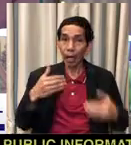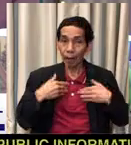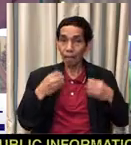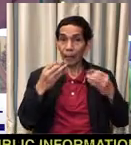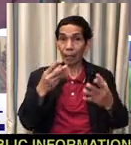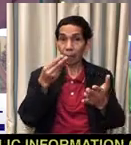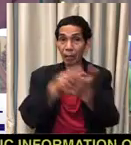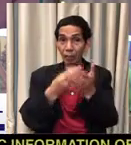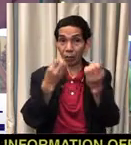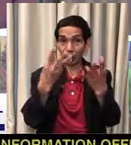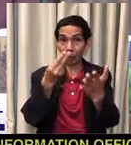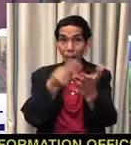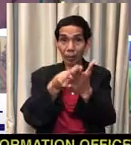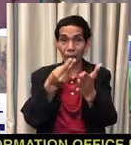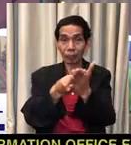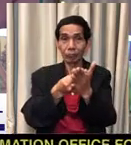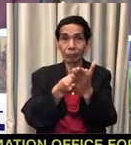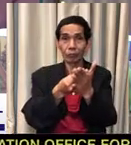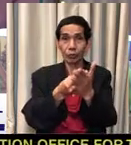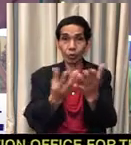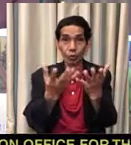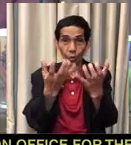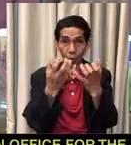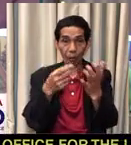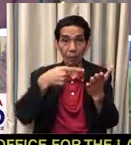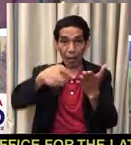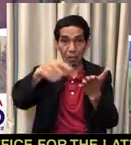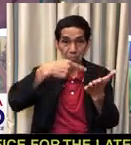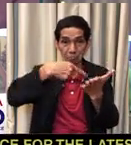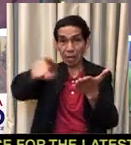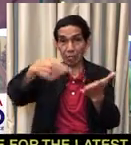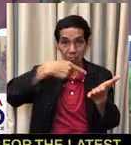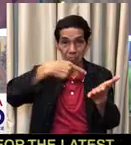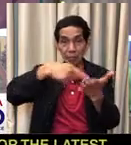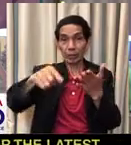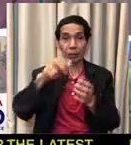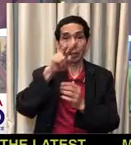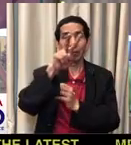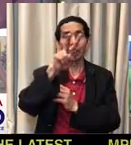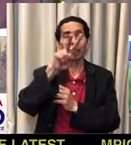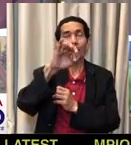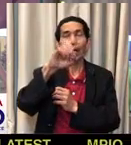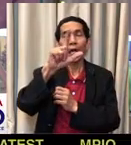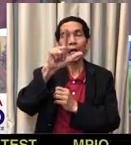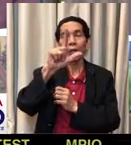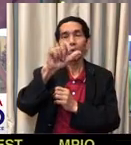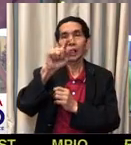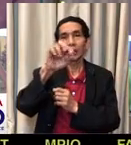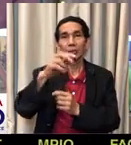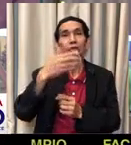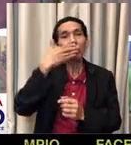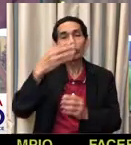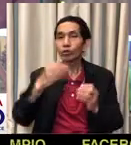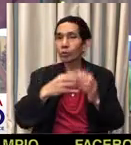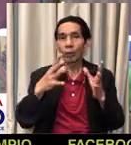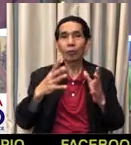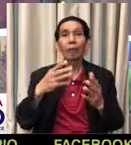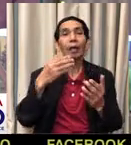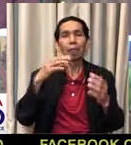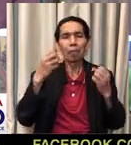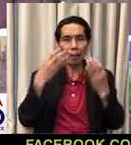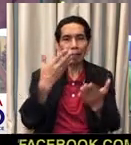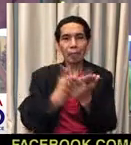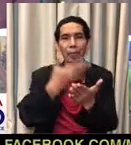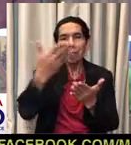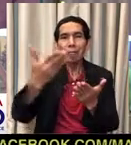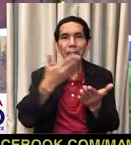naman kayong pera. Gusto nyo ibayad ng violation, Oh, thank you very much. Marami kami mabibili ni Honey